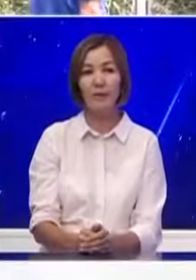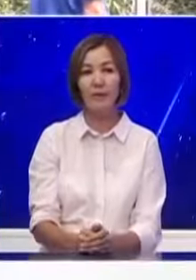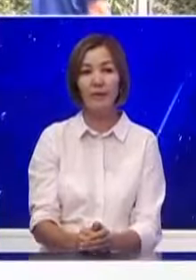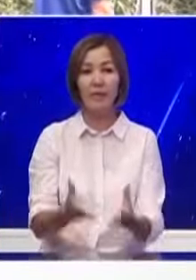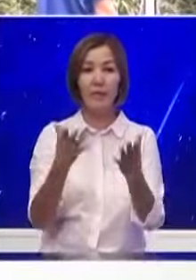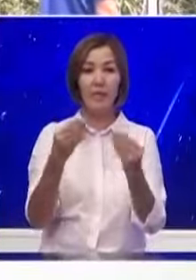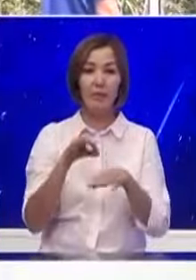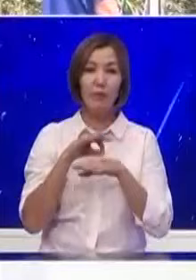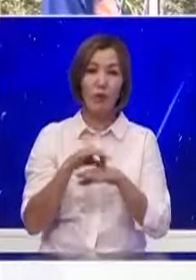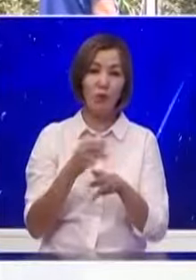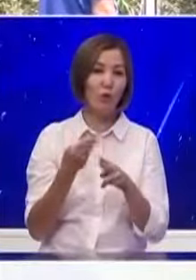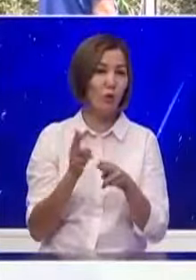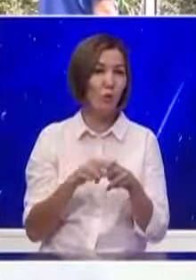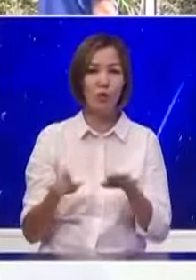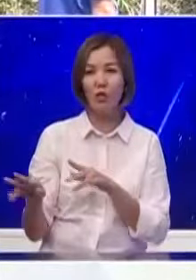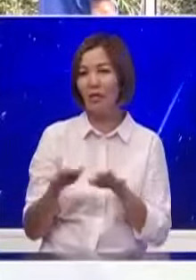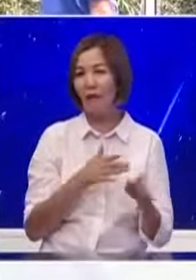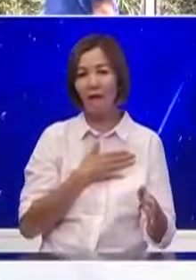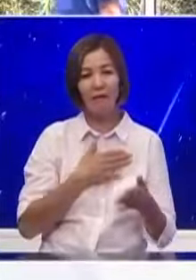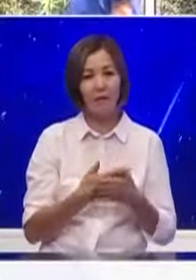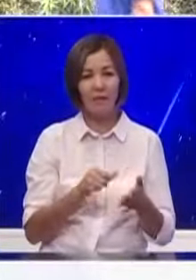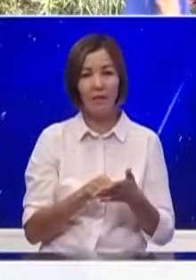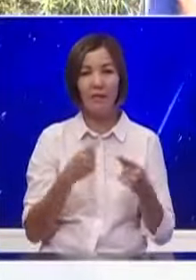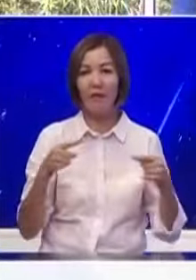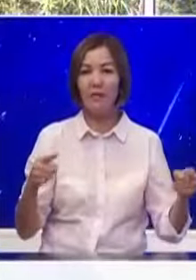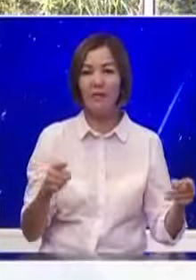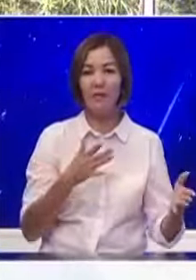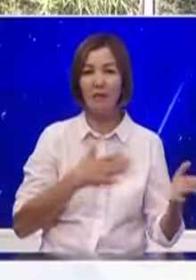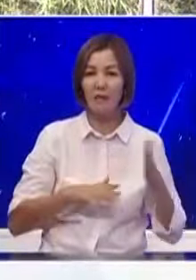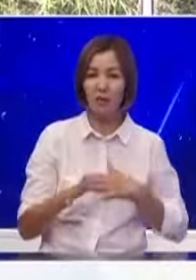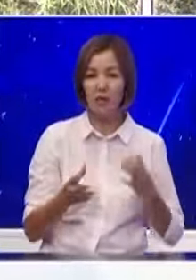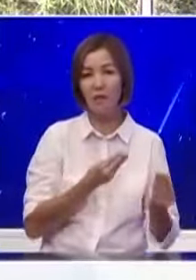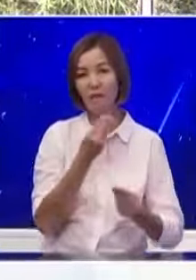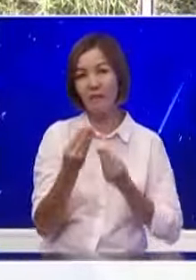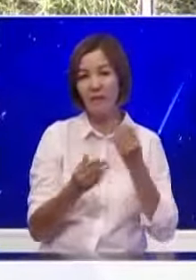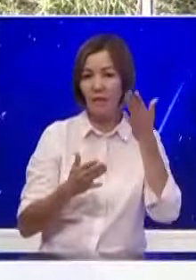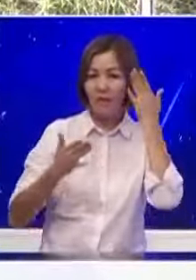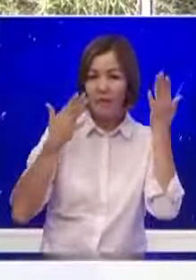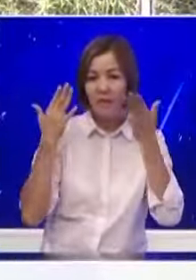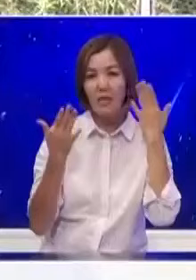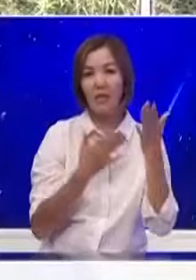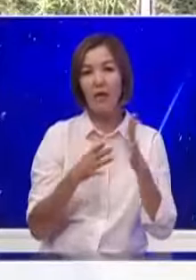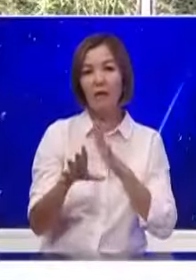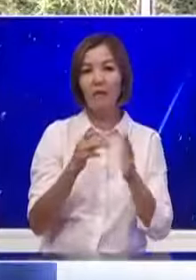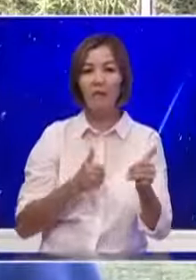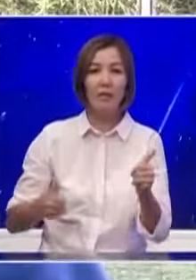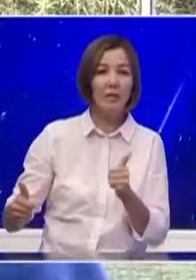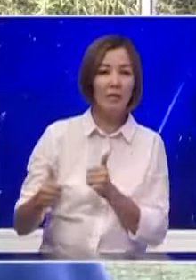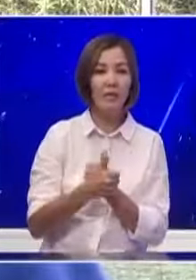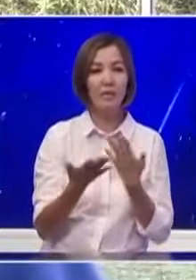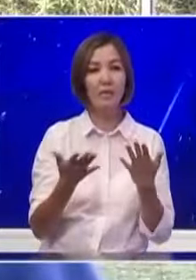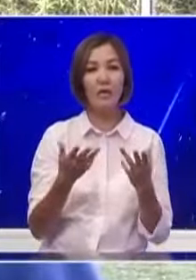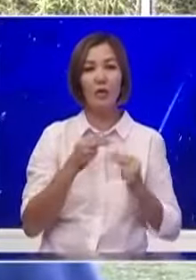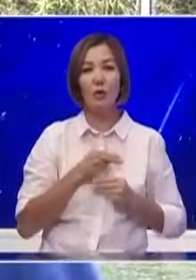очень насыщенно. У детей разные развлечения, чтобы они выявили лидера, чтобы работали